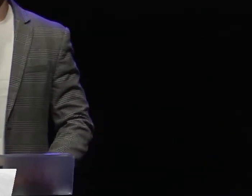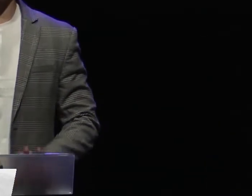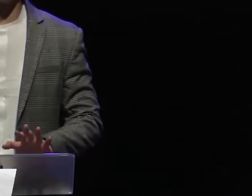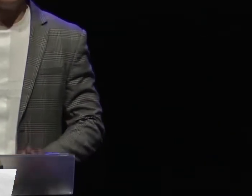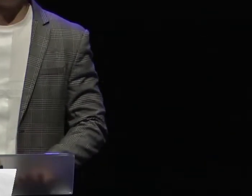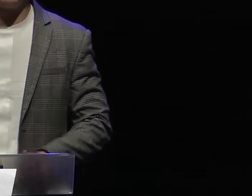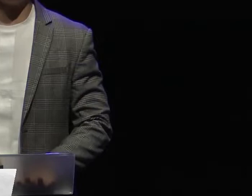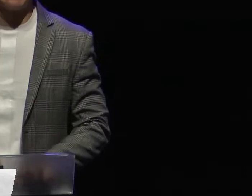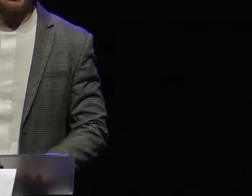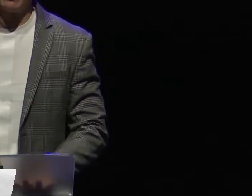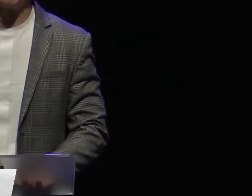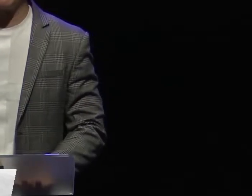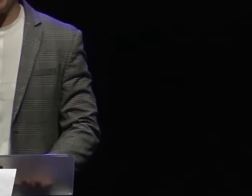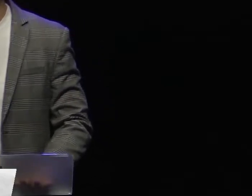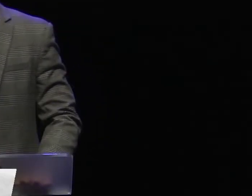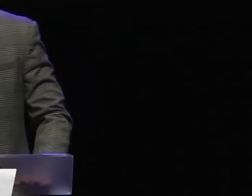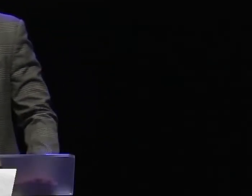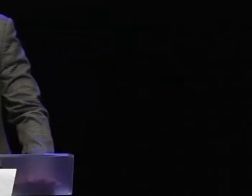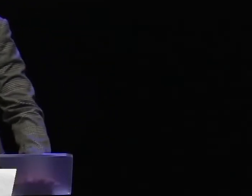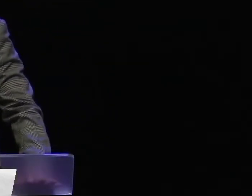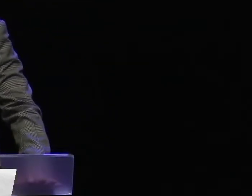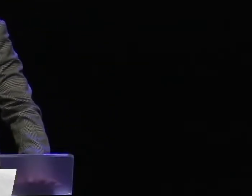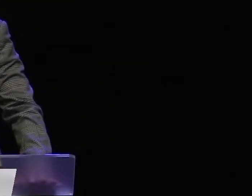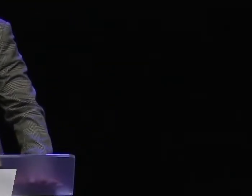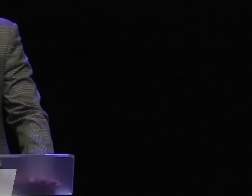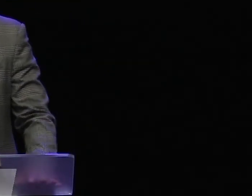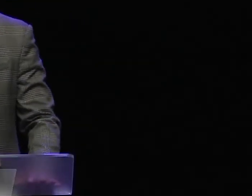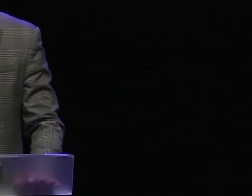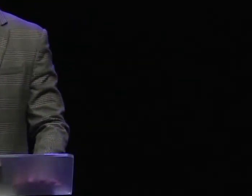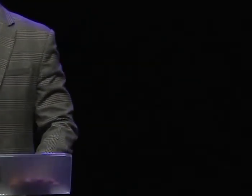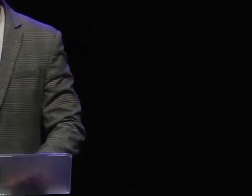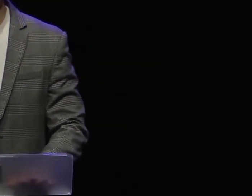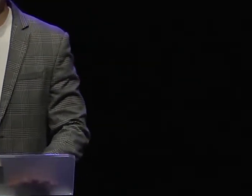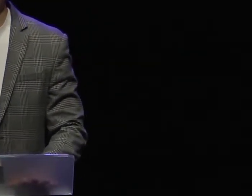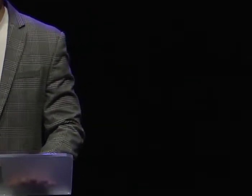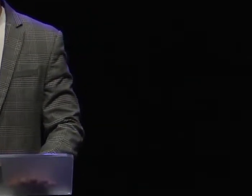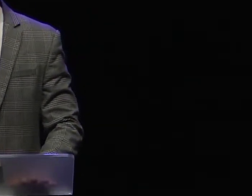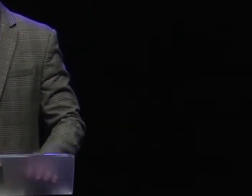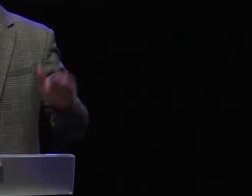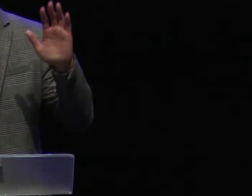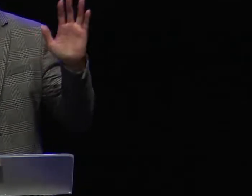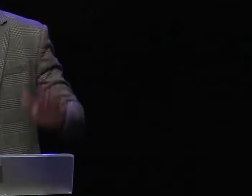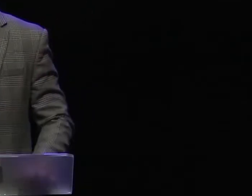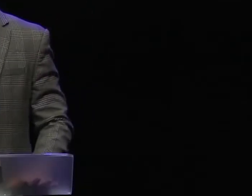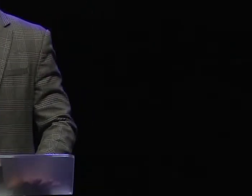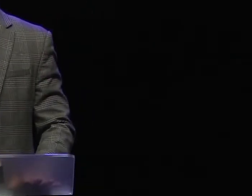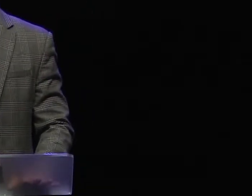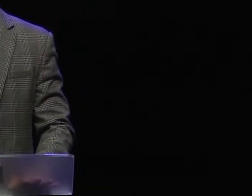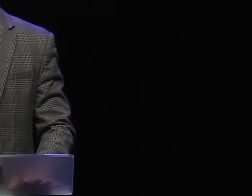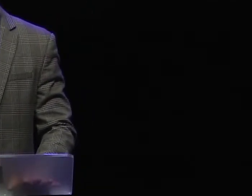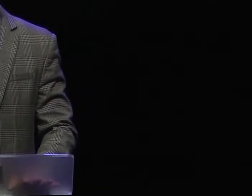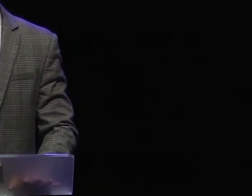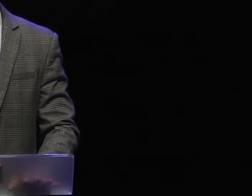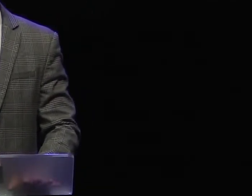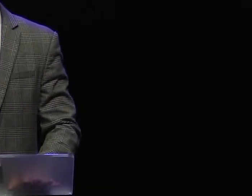semua orang-orang Indonesia, diaspora yang di luar negeri. Hampir setengah dari kehidupan saya juga, saya dibesarkan di